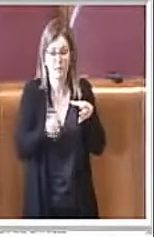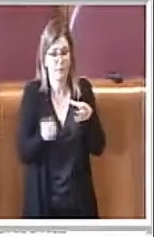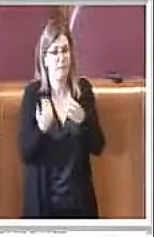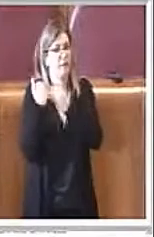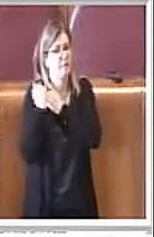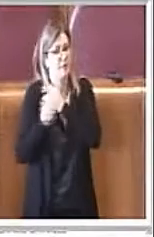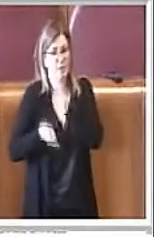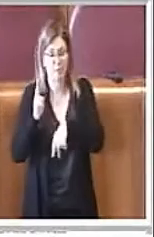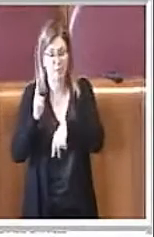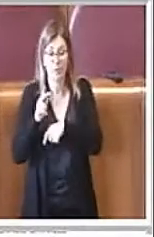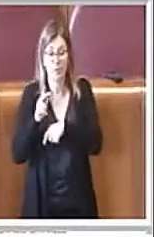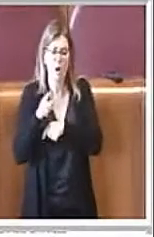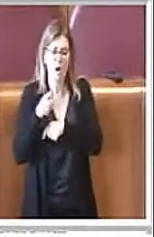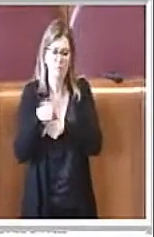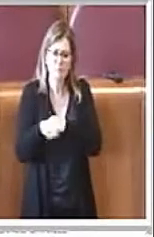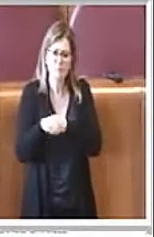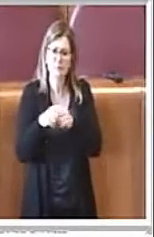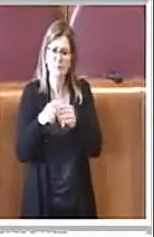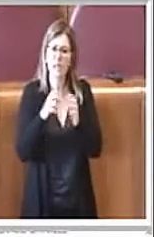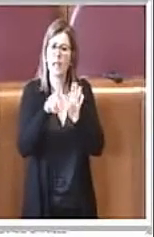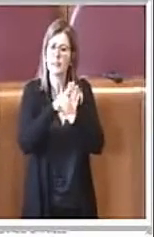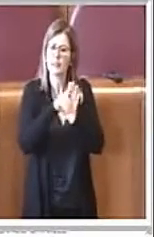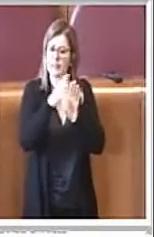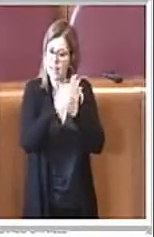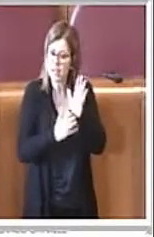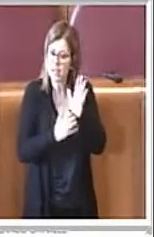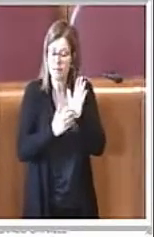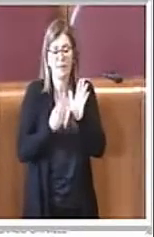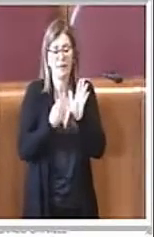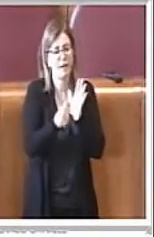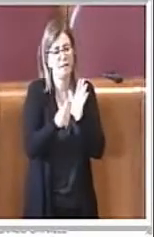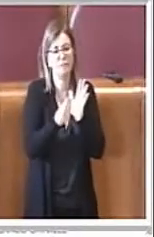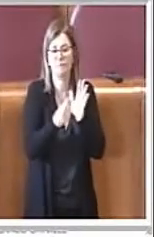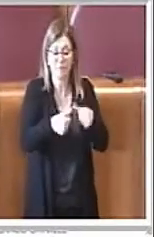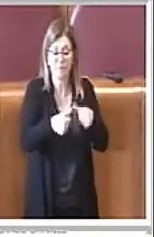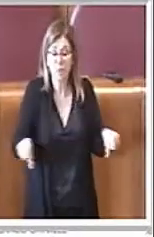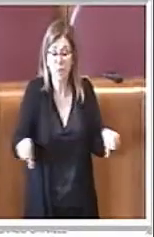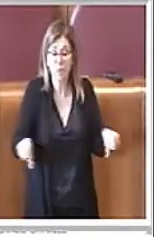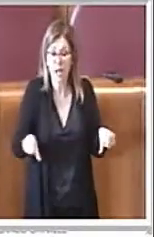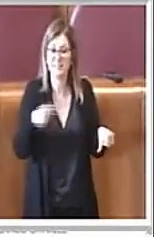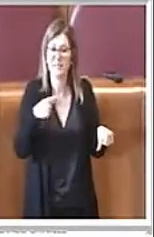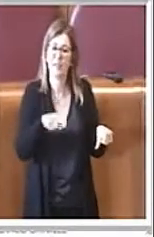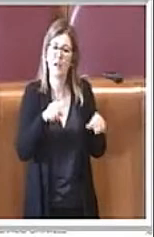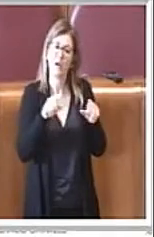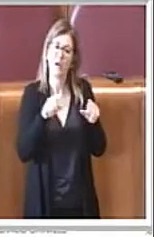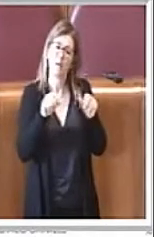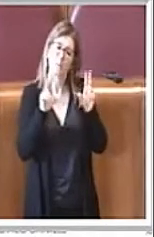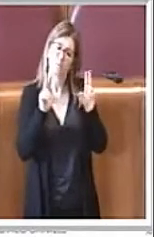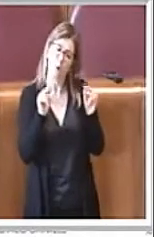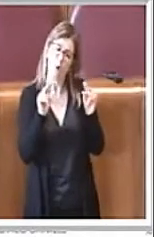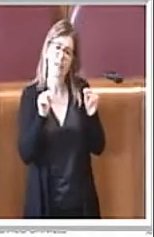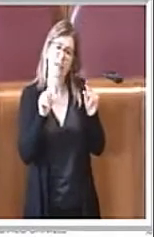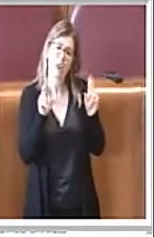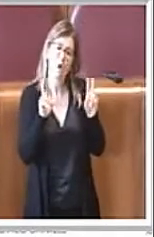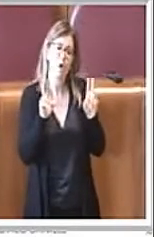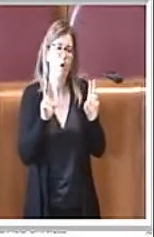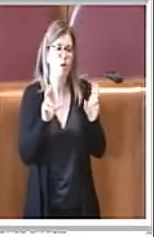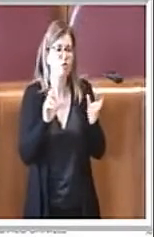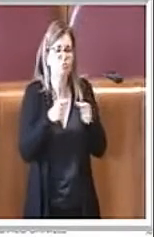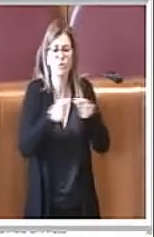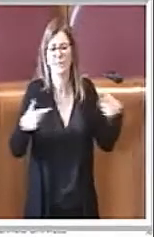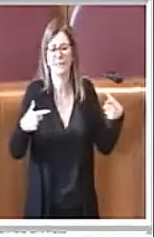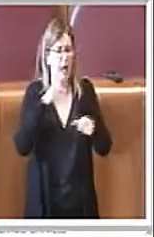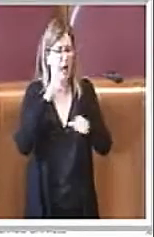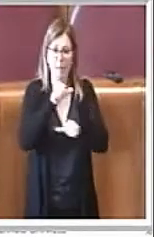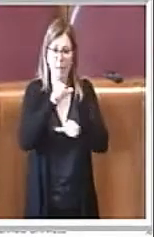le basi per un nuovo modello di città, appunto la città piattaforma, con l'obiettivo